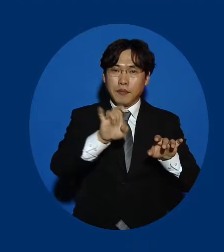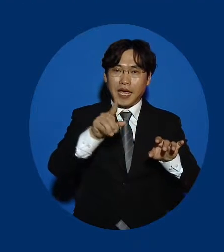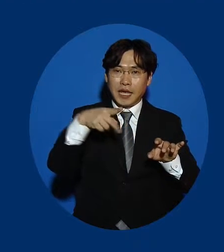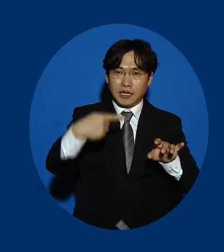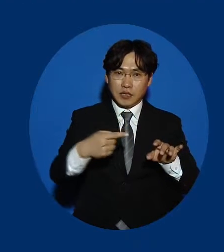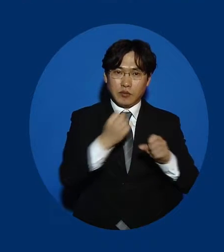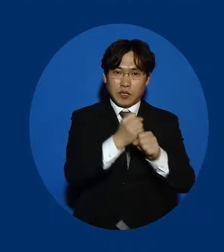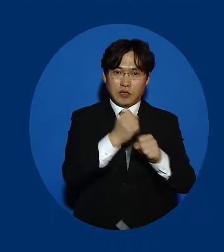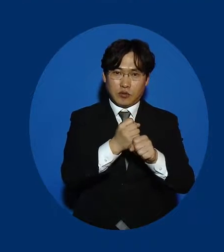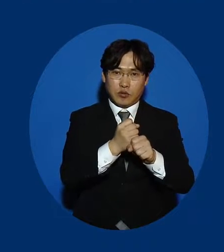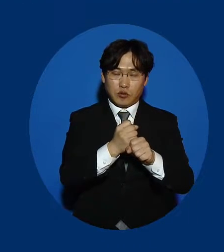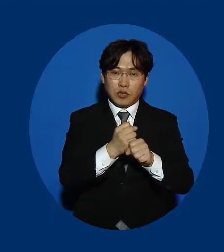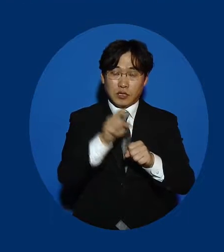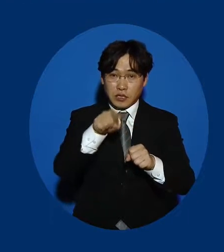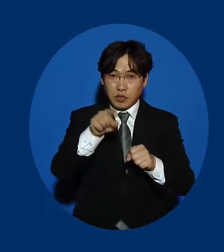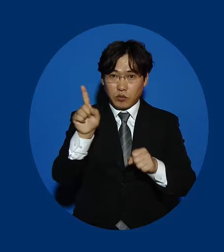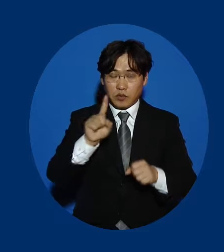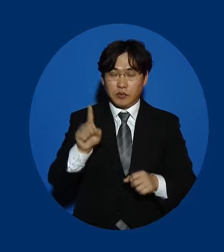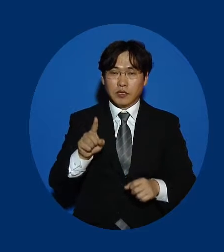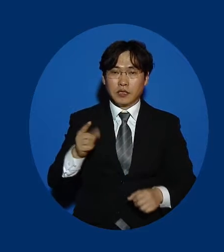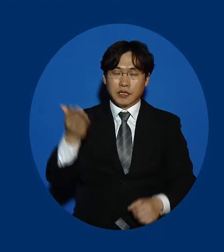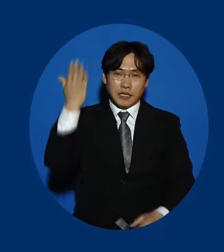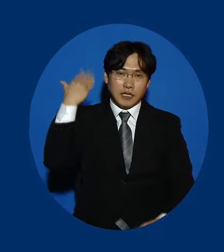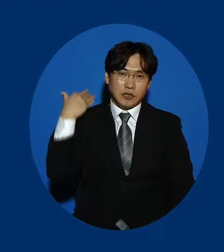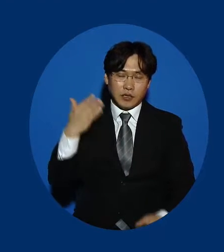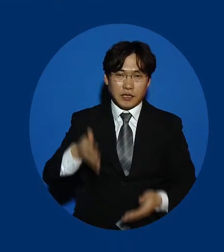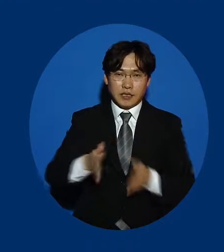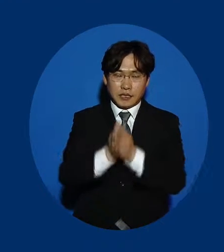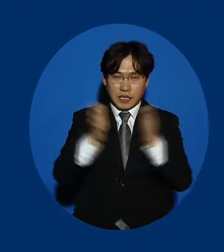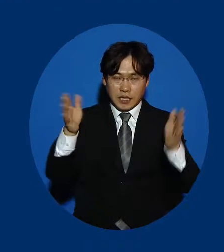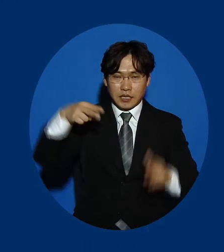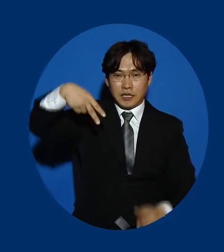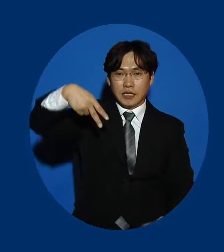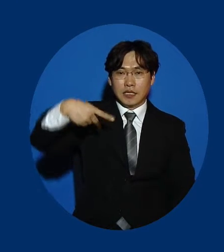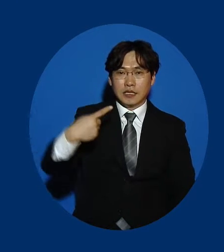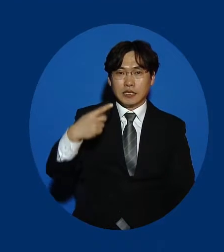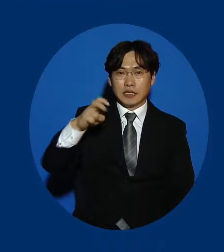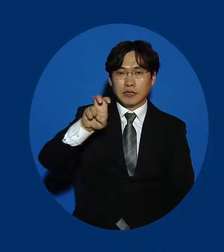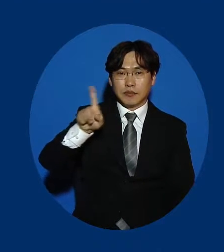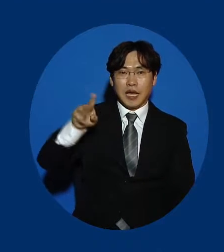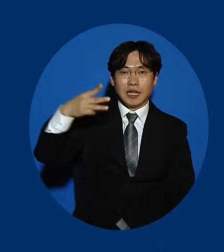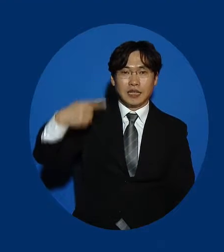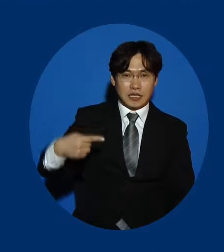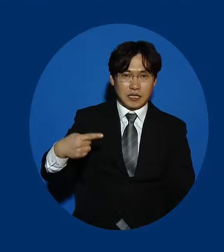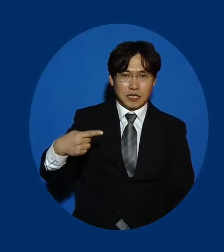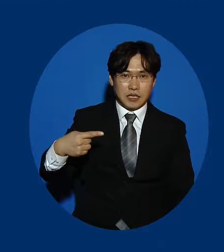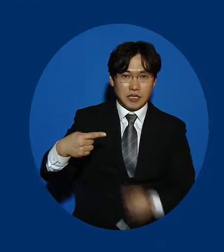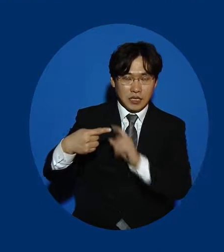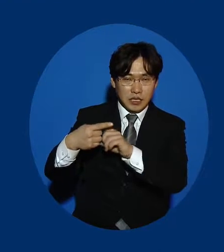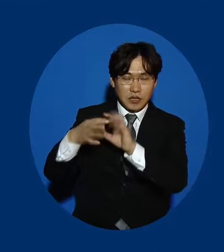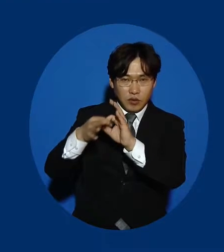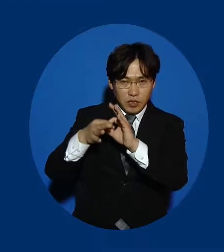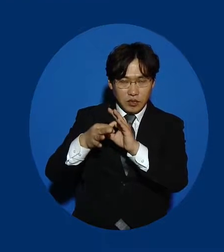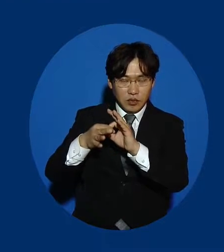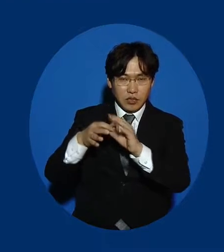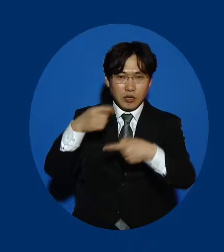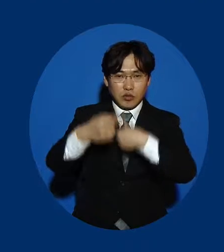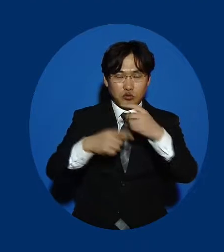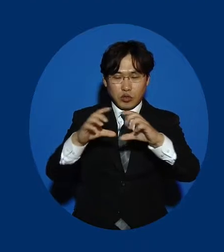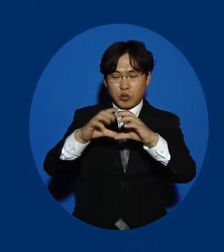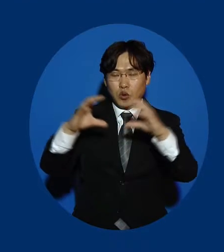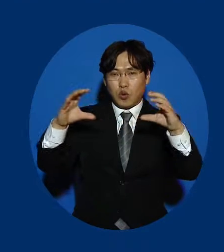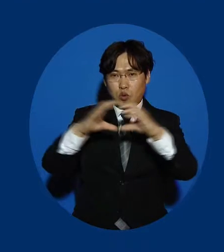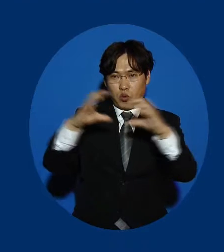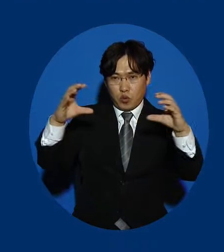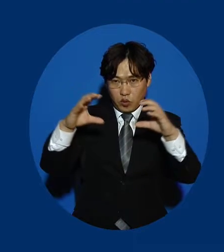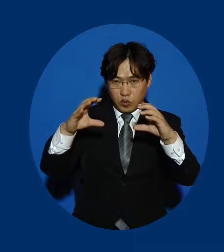있고, 그다음에 이거는 뭐 몇 년 전에 시행이 됐죠. 스마트 수어 방송도 있고, 요즘 보청기나 인공호흡 기술이 굉장히